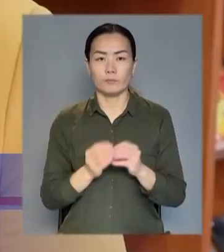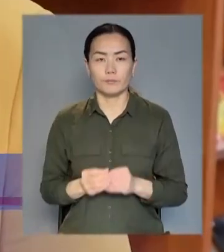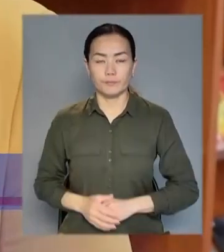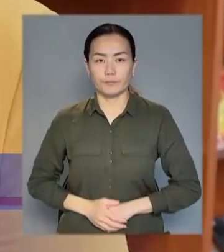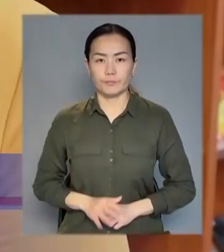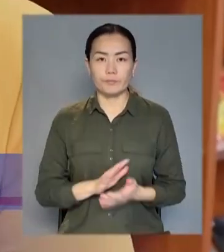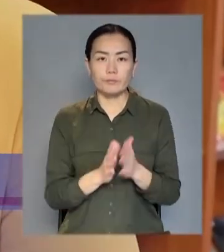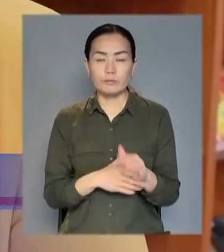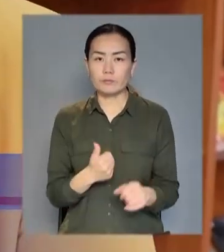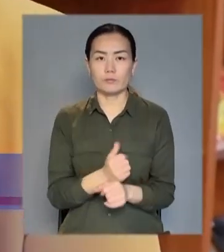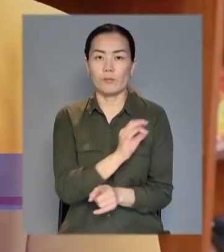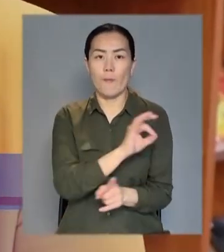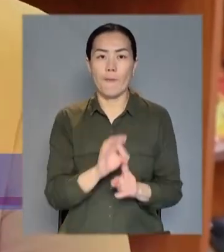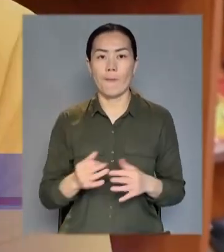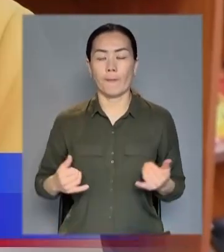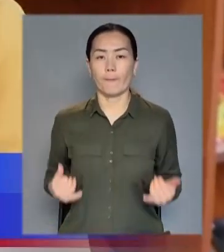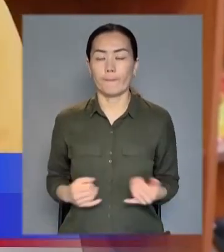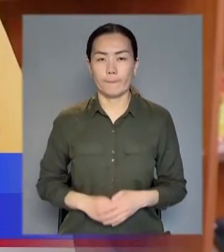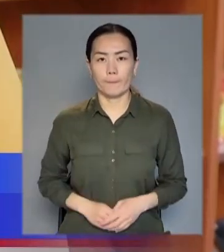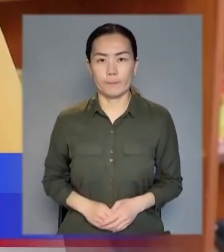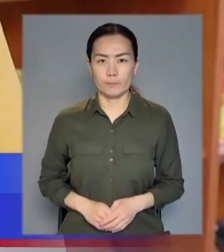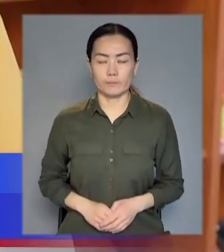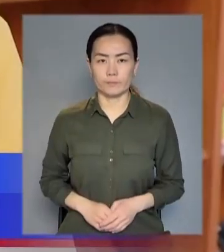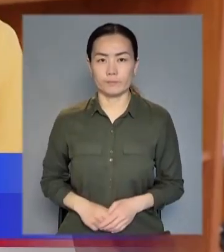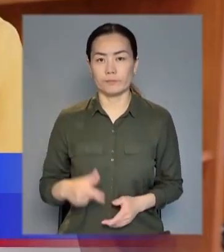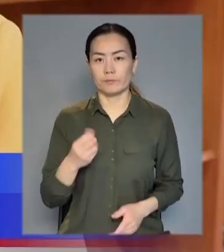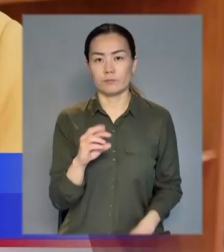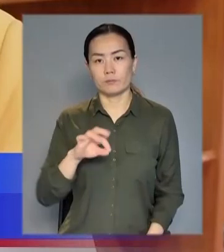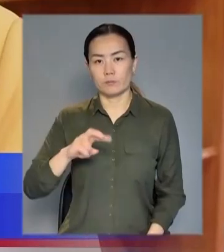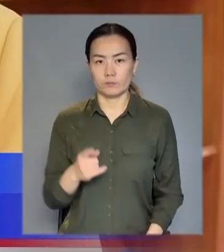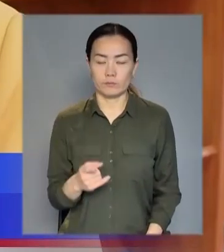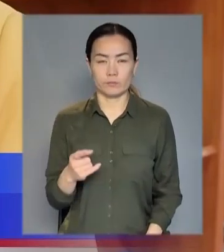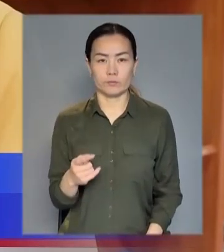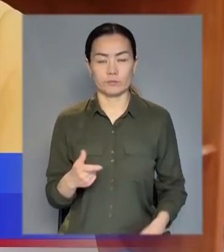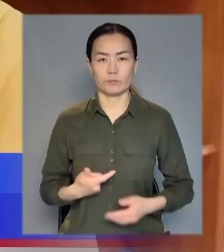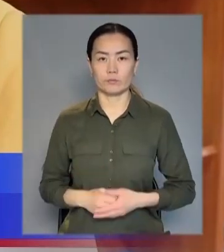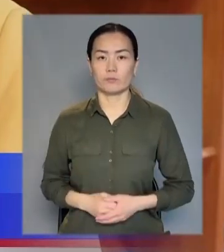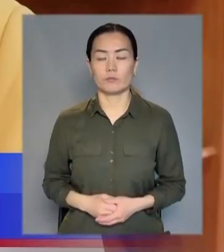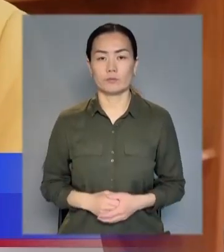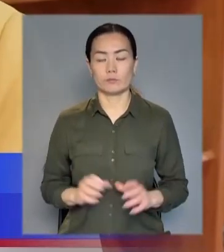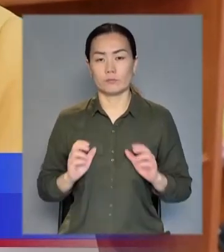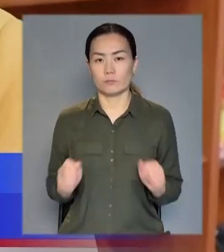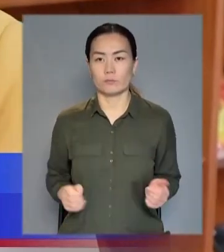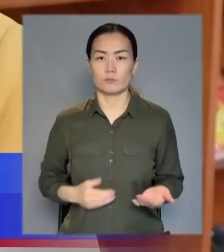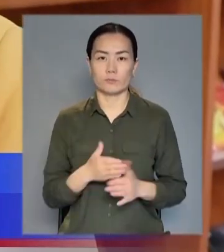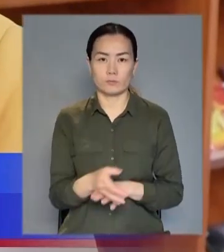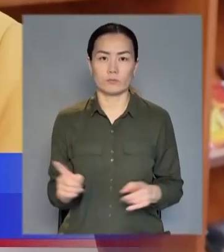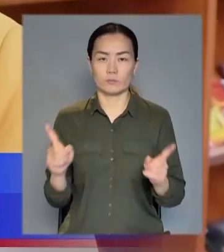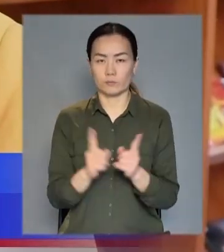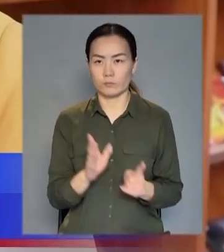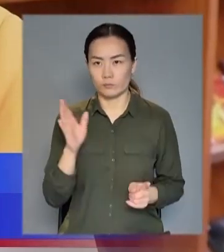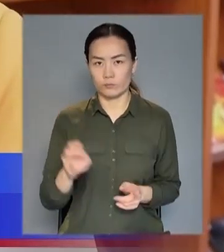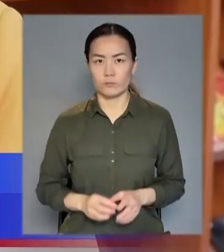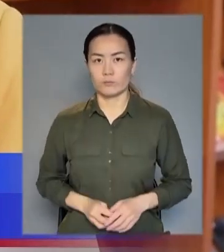бұл шараның басты мақсаты қазіргі таңда геологтардың мереке майталман қонақтарымен